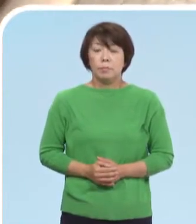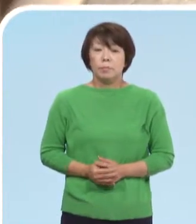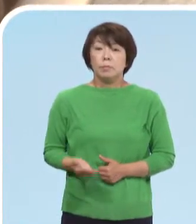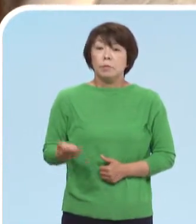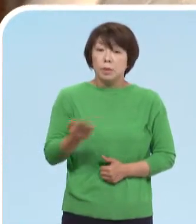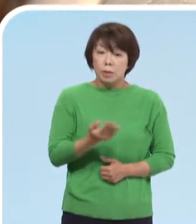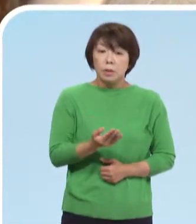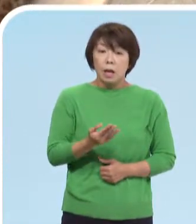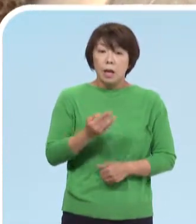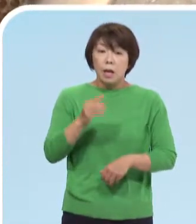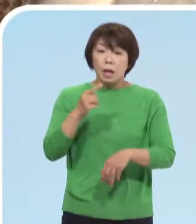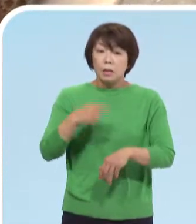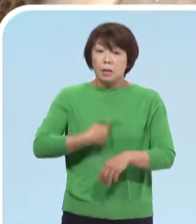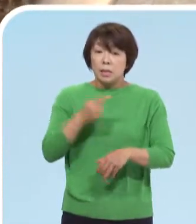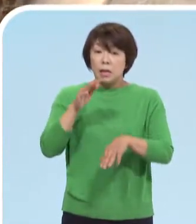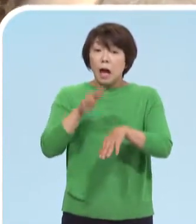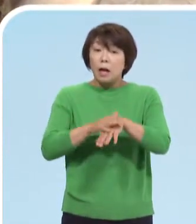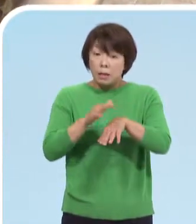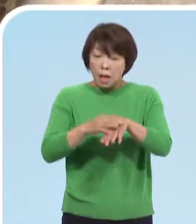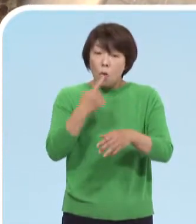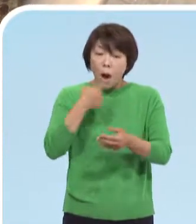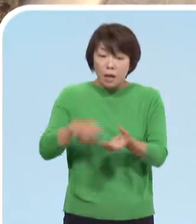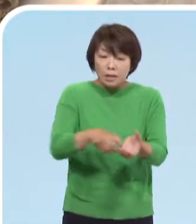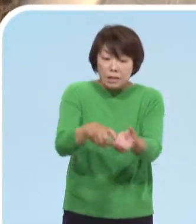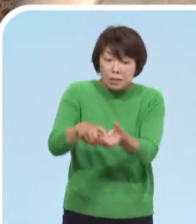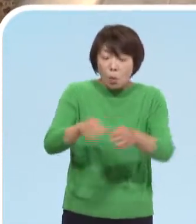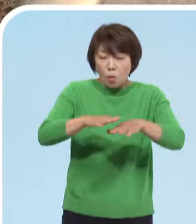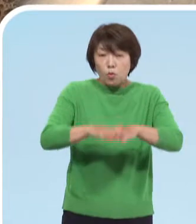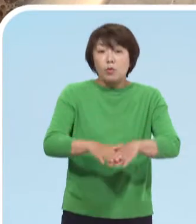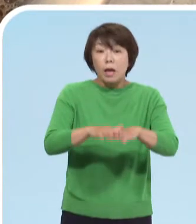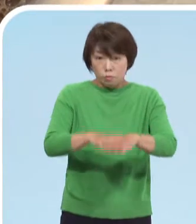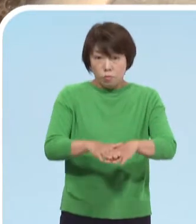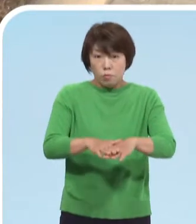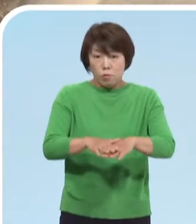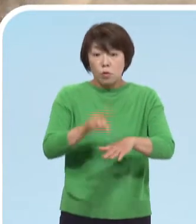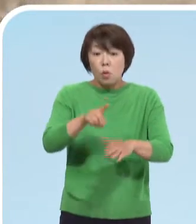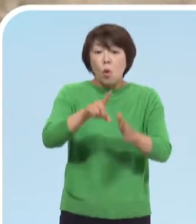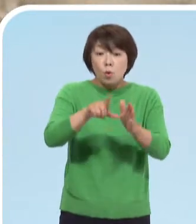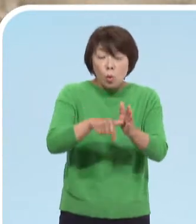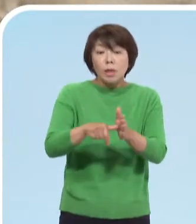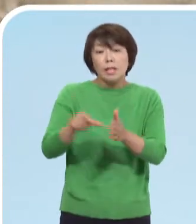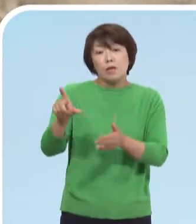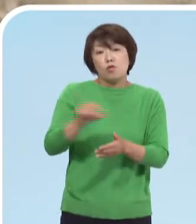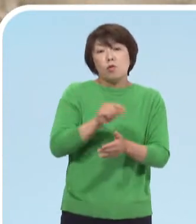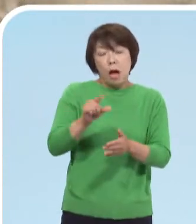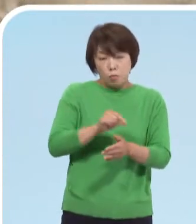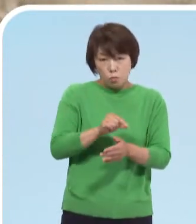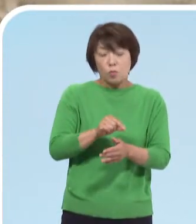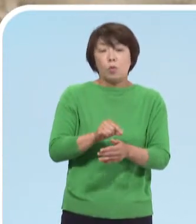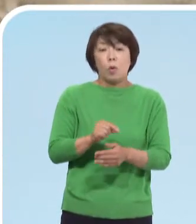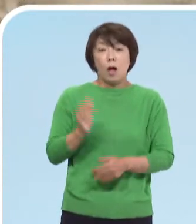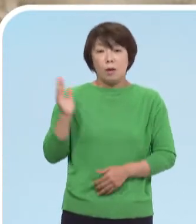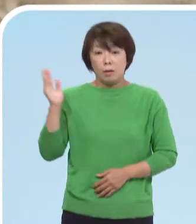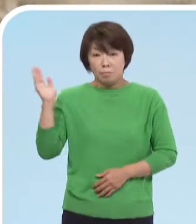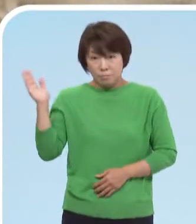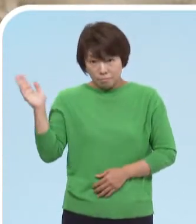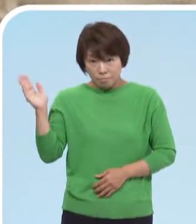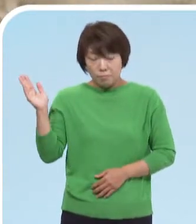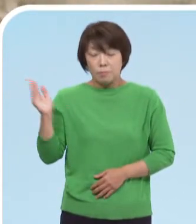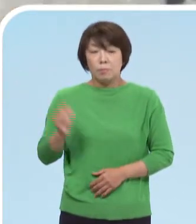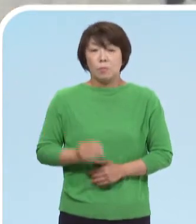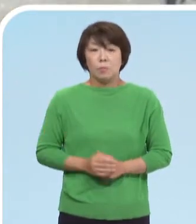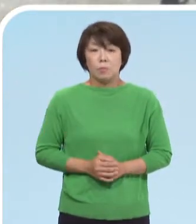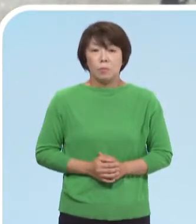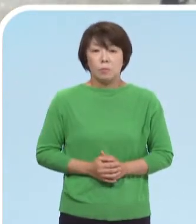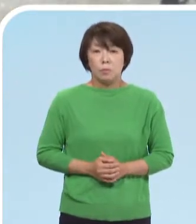そして自家製の調味料に漬け込みます。この時に使用しているのが赤穂の海水で作られた